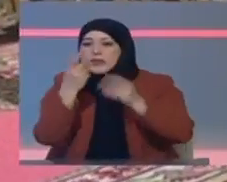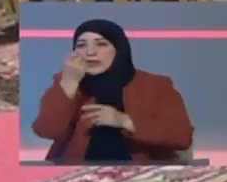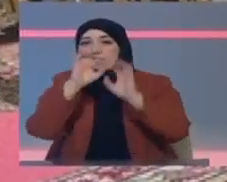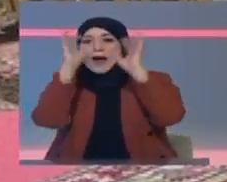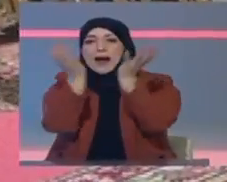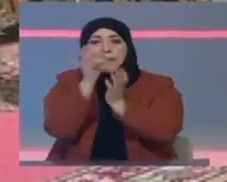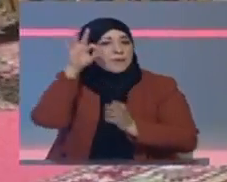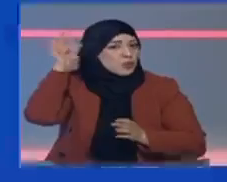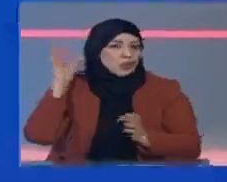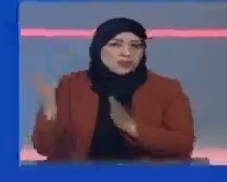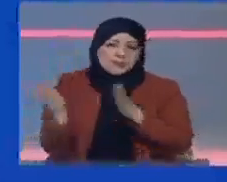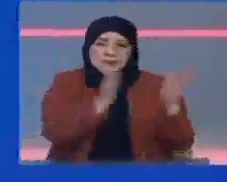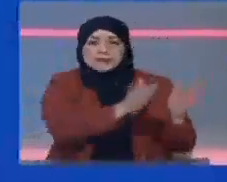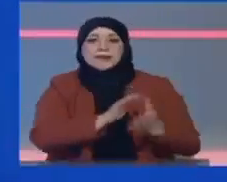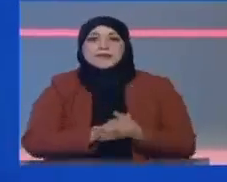بالبلاد